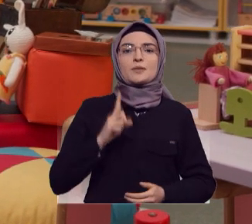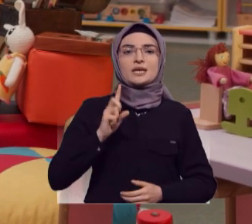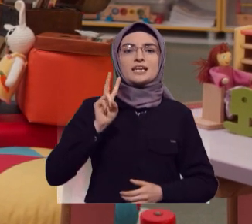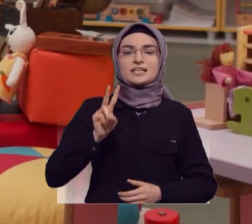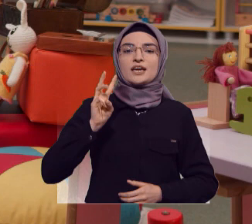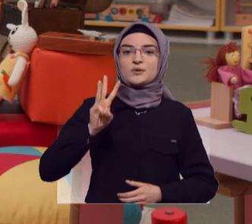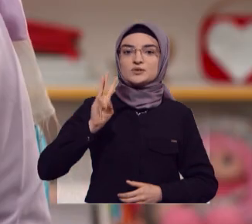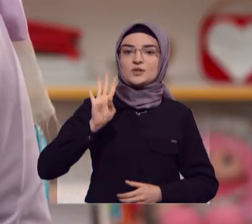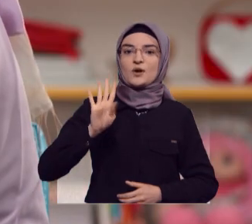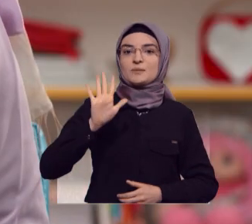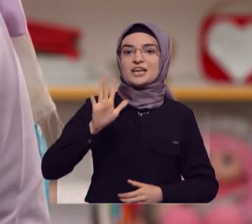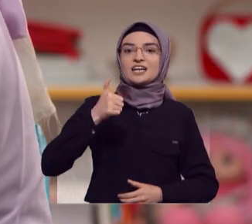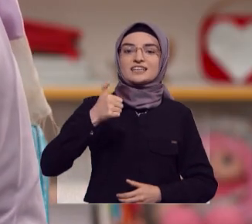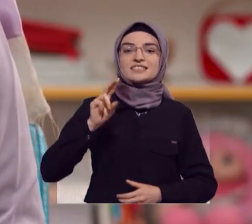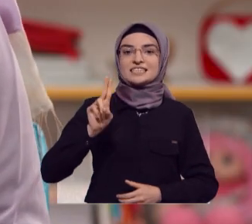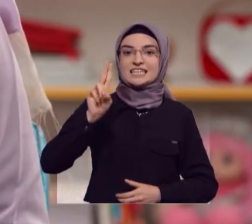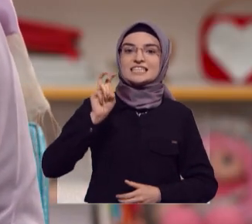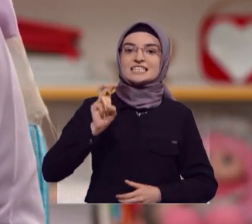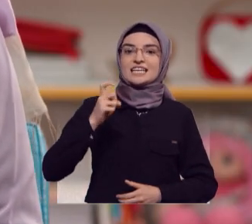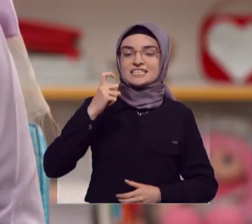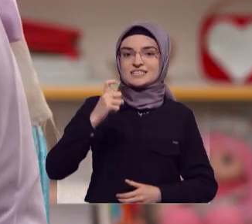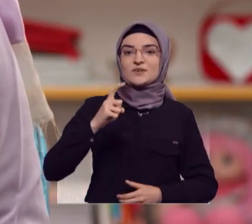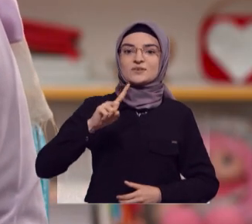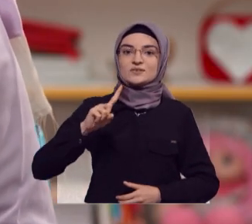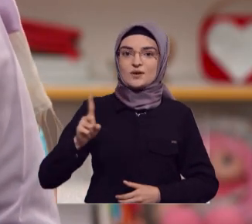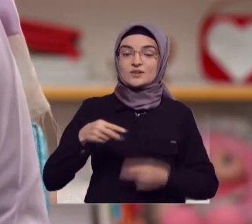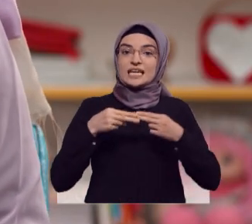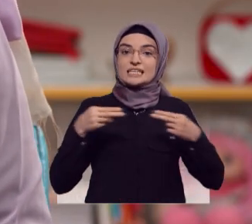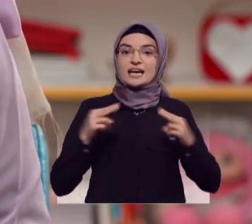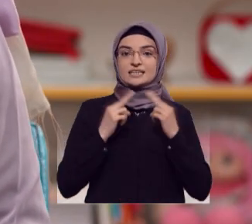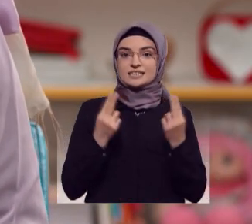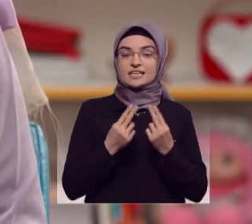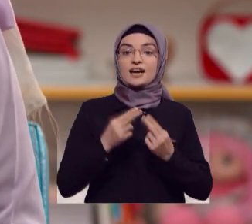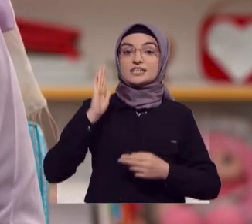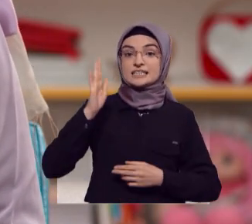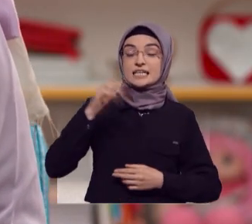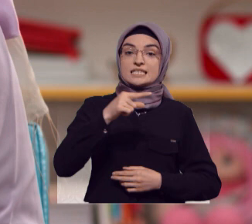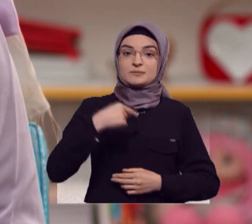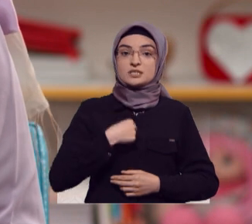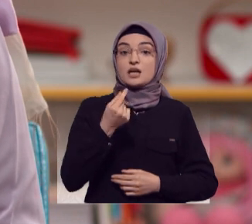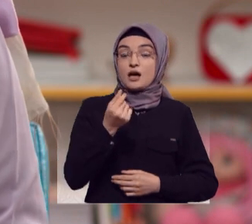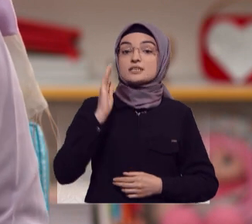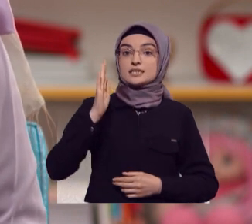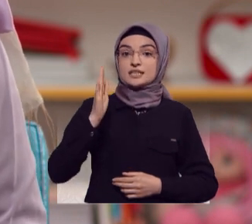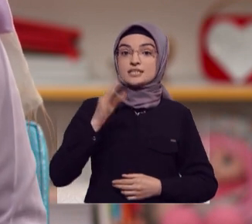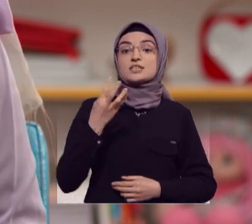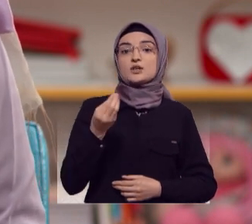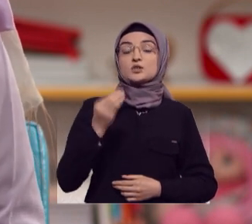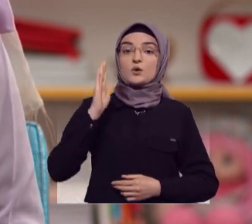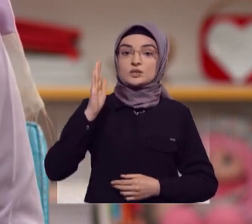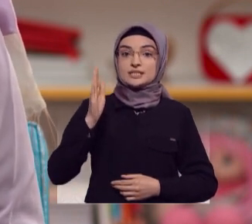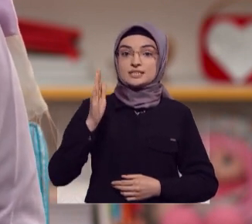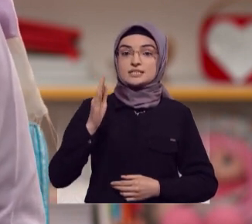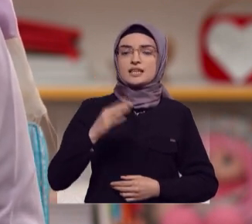2, 3, 4, 5, 6, 7, 8, 9, 10 hikaye diyarına gideriz biz. Az gideriz,